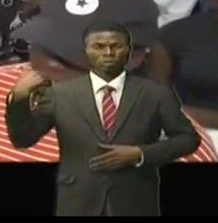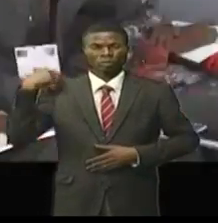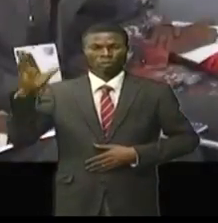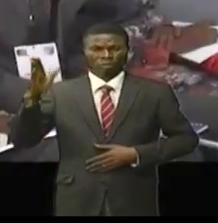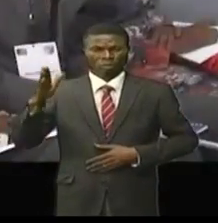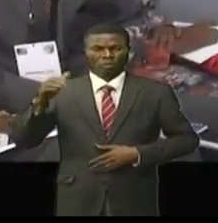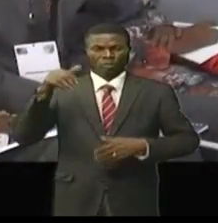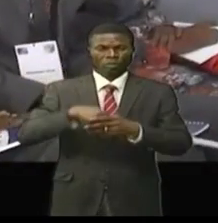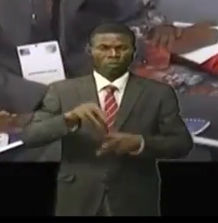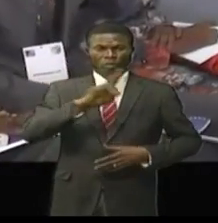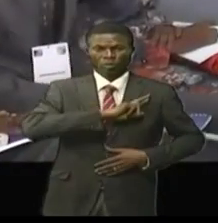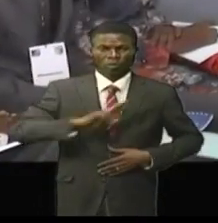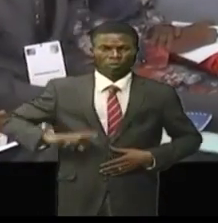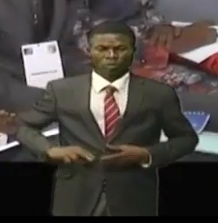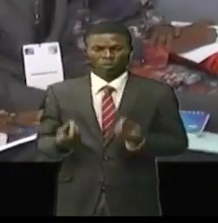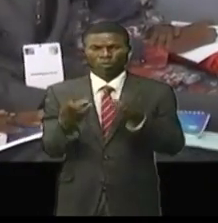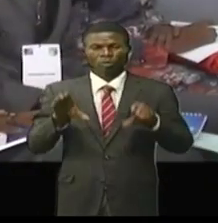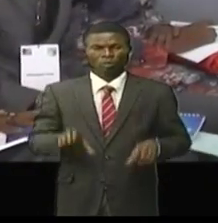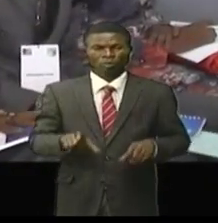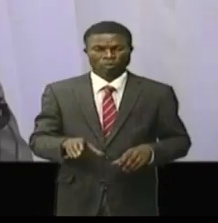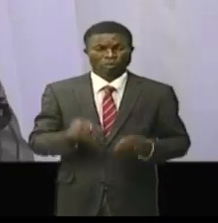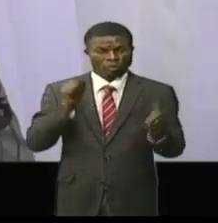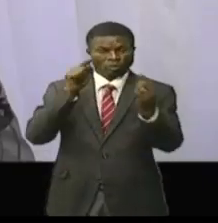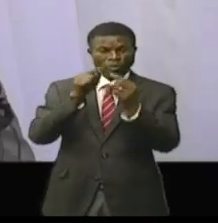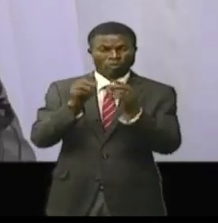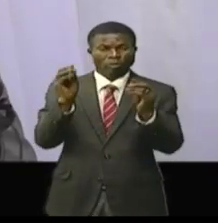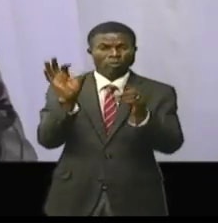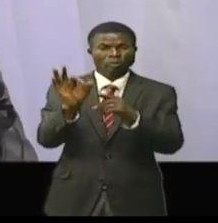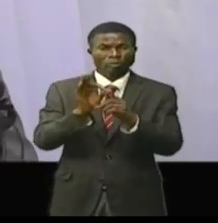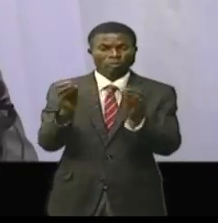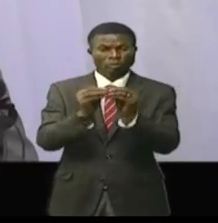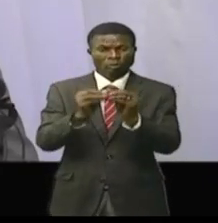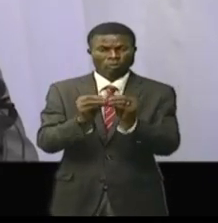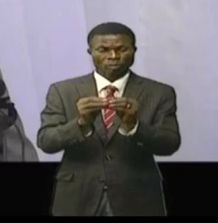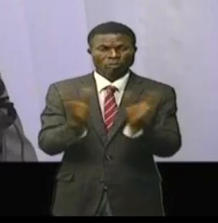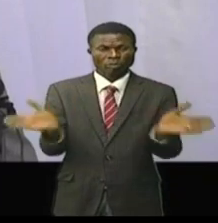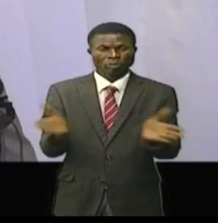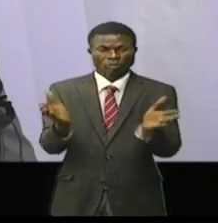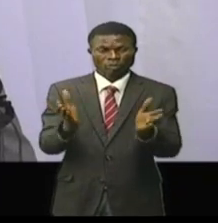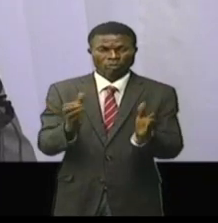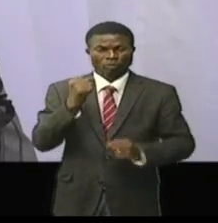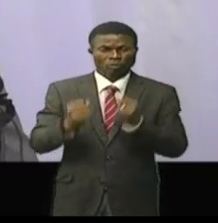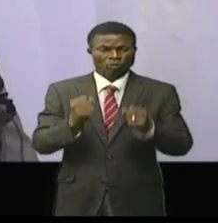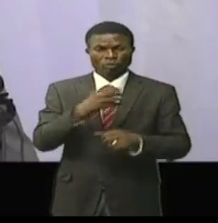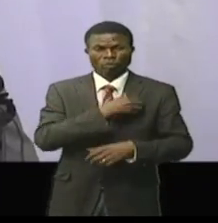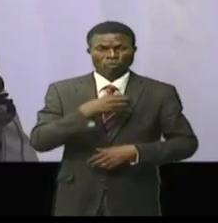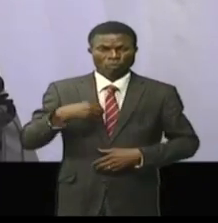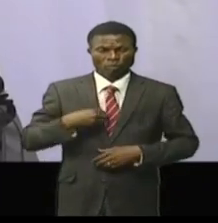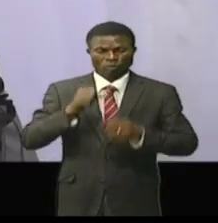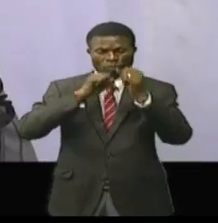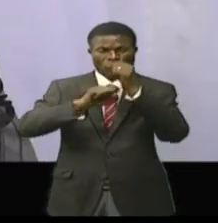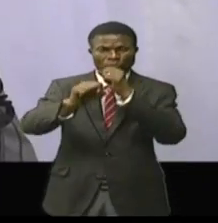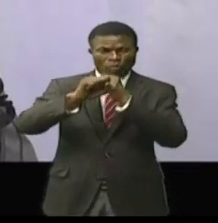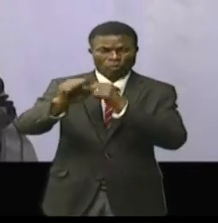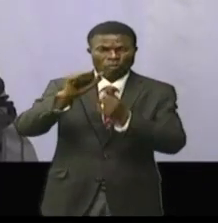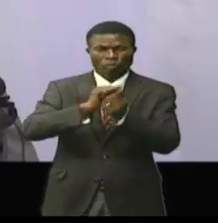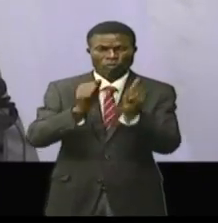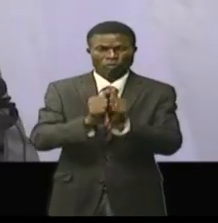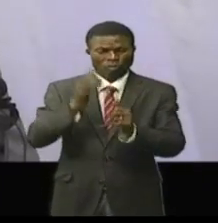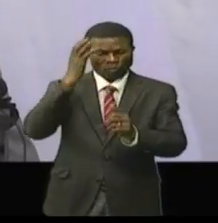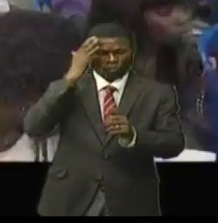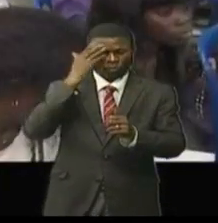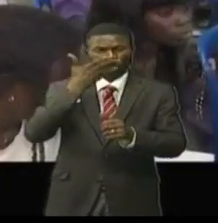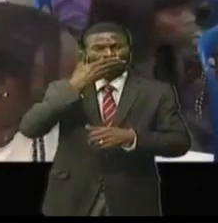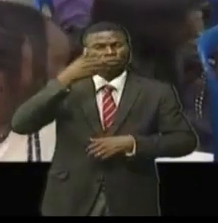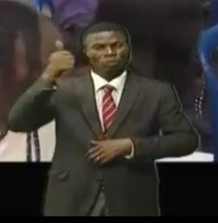en République démocratique du Congo. L'objectif est de susciter l'émulation des étudiants et les sensibiliser sur la notion de